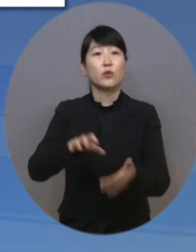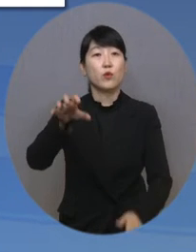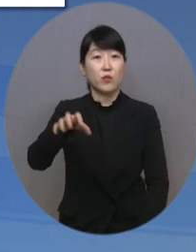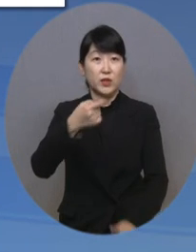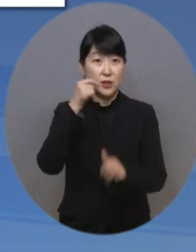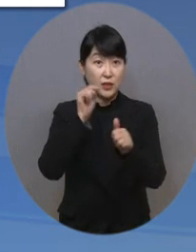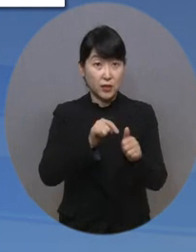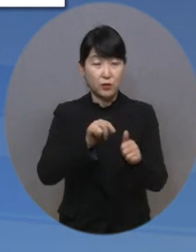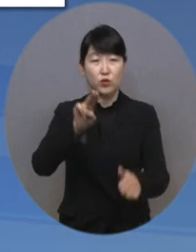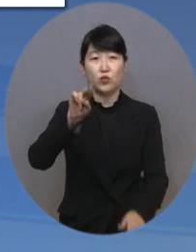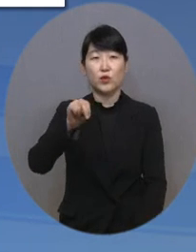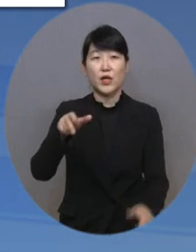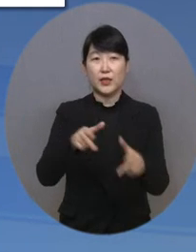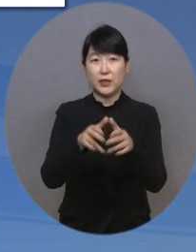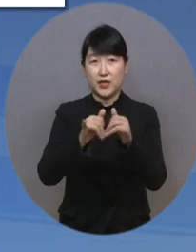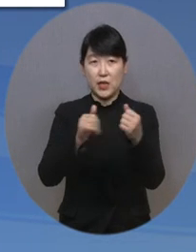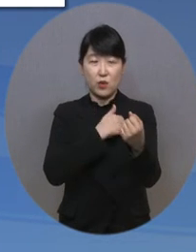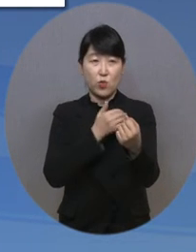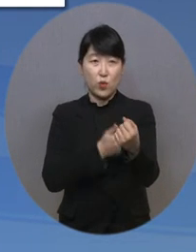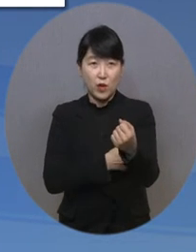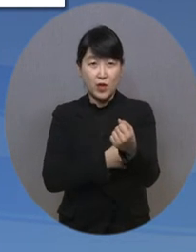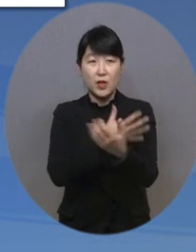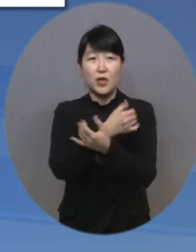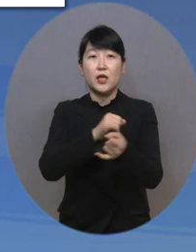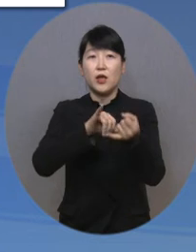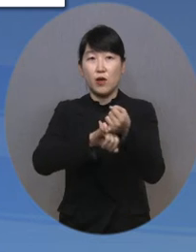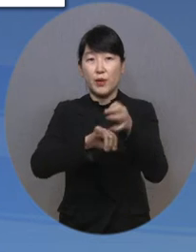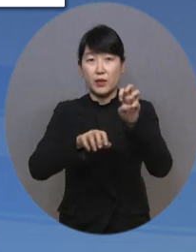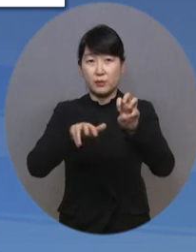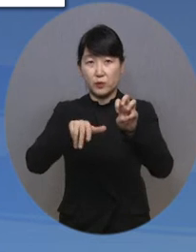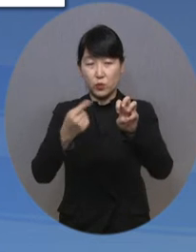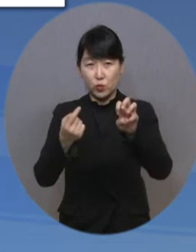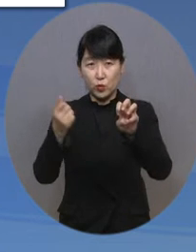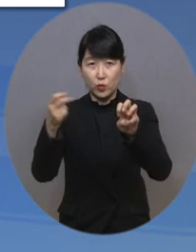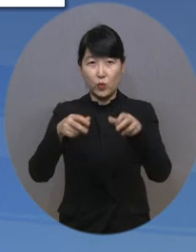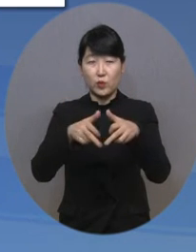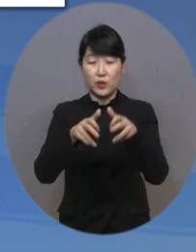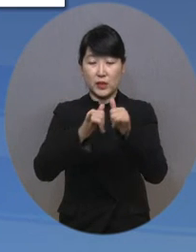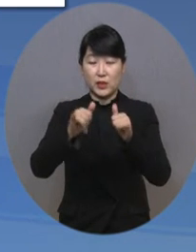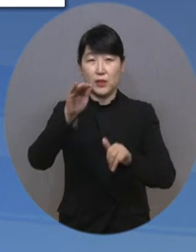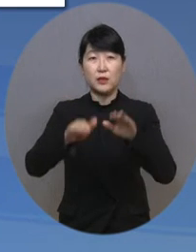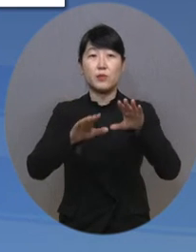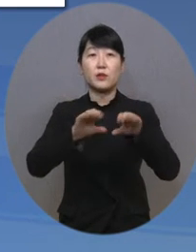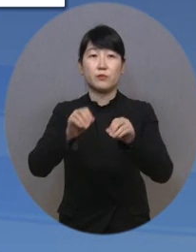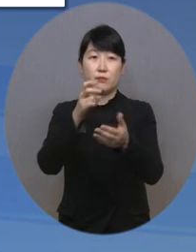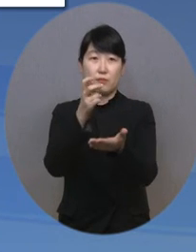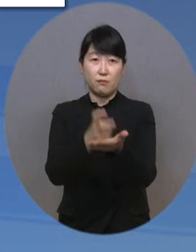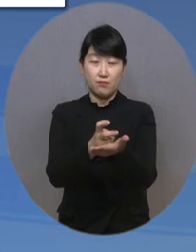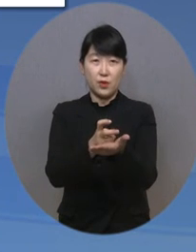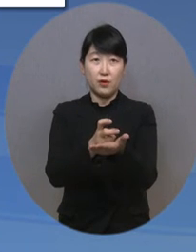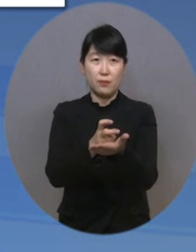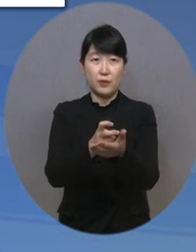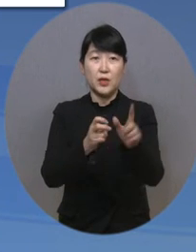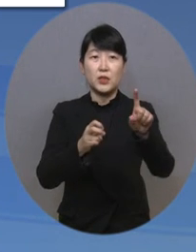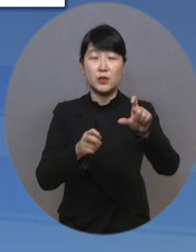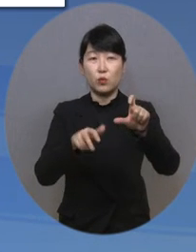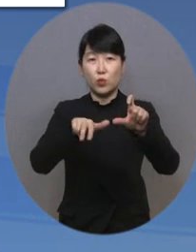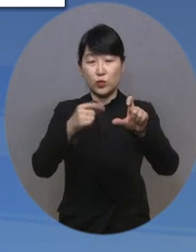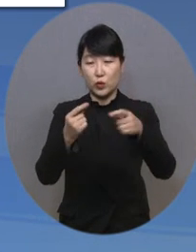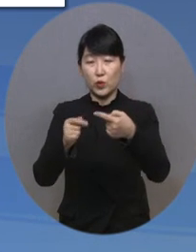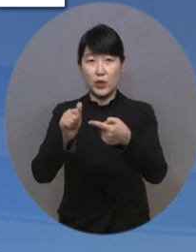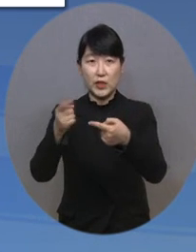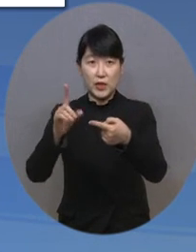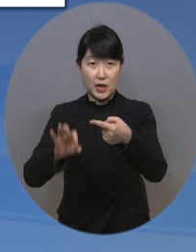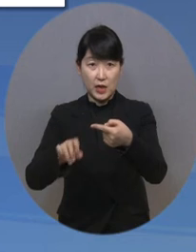유엔 장애인의 권리에 관한 협약 제30조와 장애인 차별금지 및 권리구제 등에 관한 법률 제15조